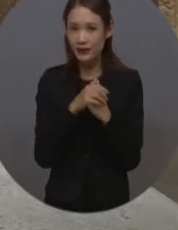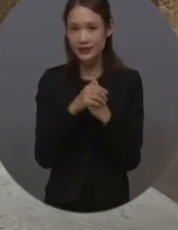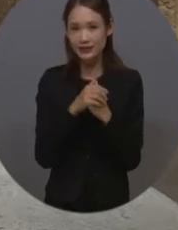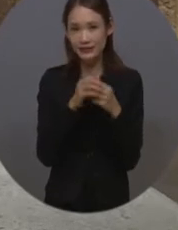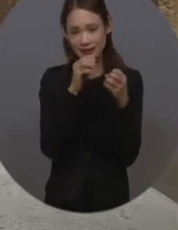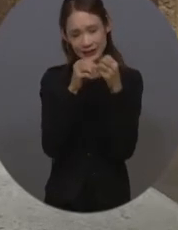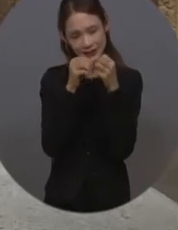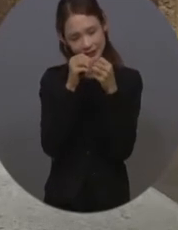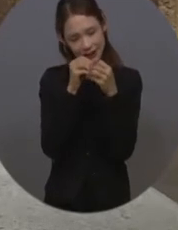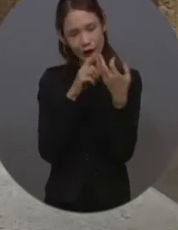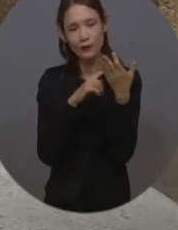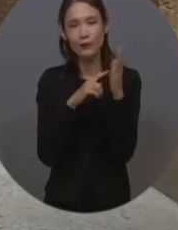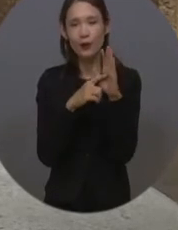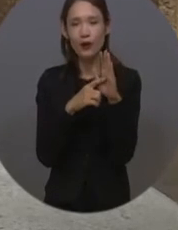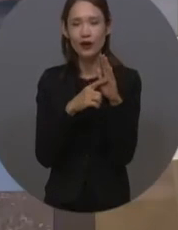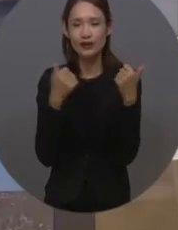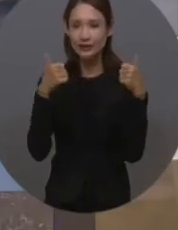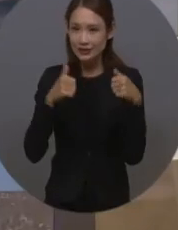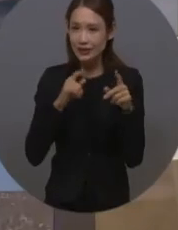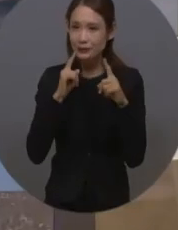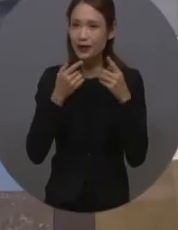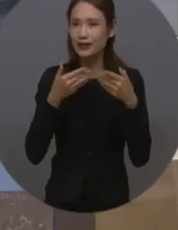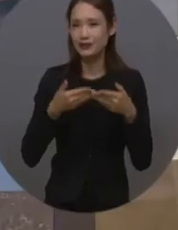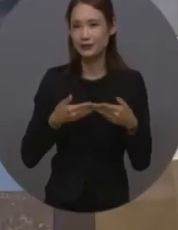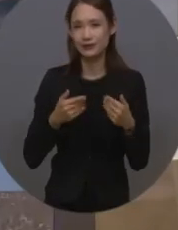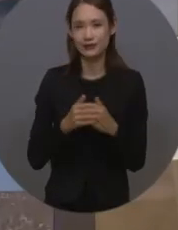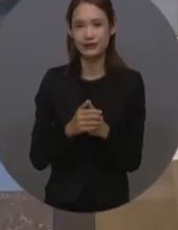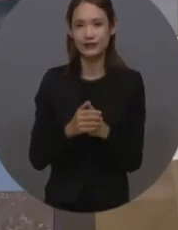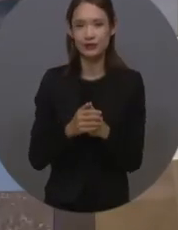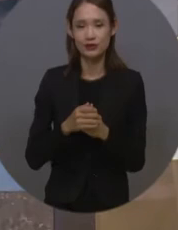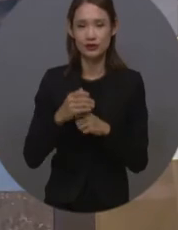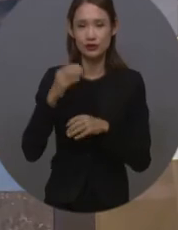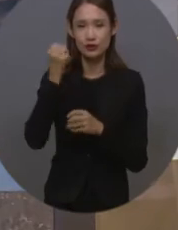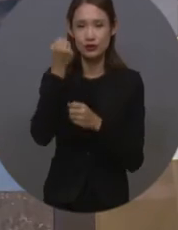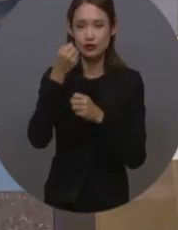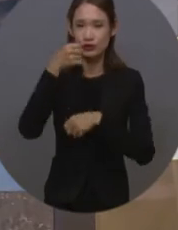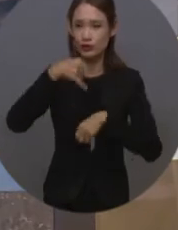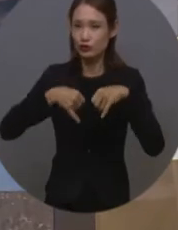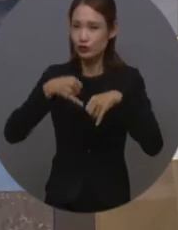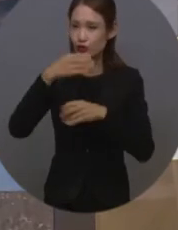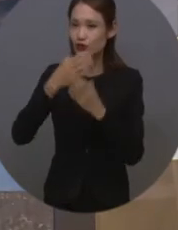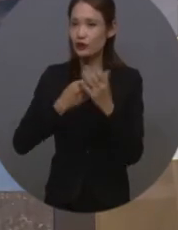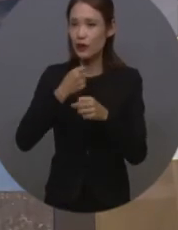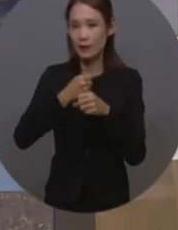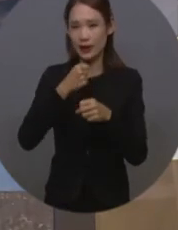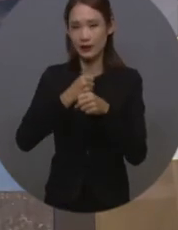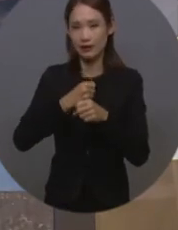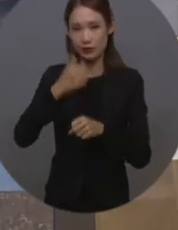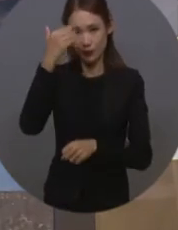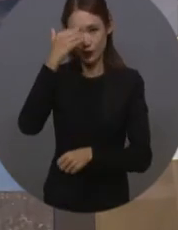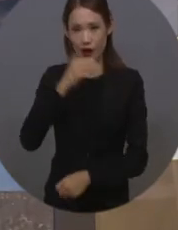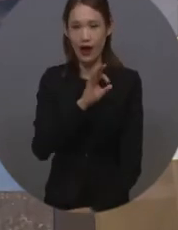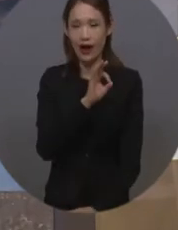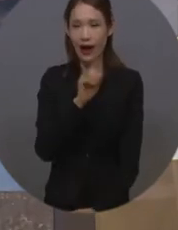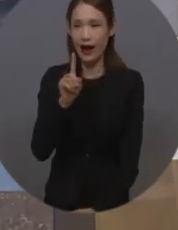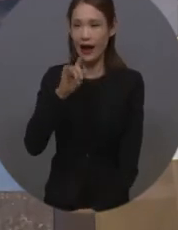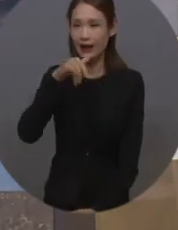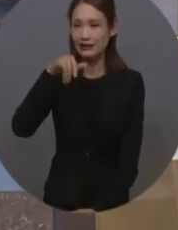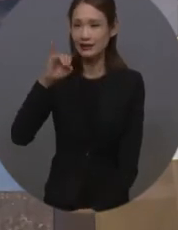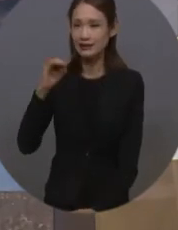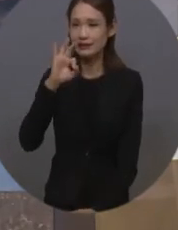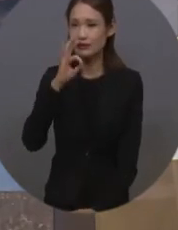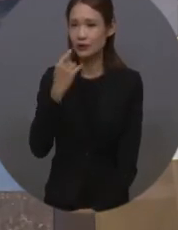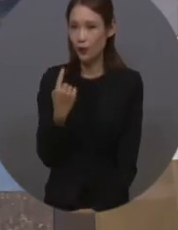시적인 표현으로 인사 말씀해 주셨는데요. 그럼 이 구두 만드는 풍경 아지오라는 이 이름이